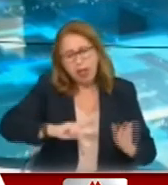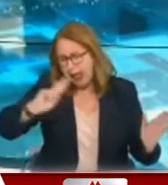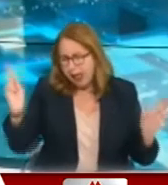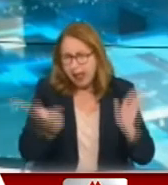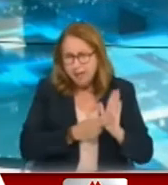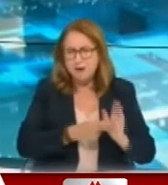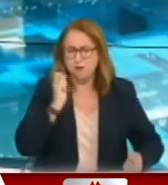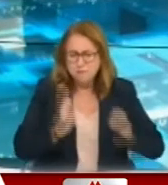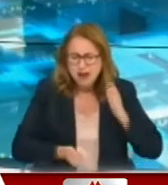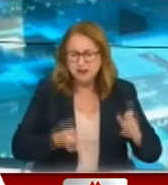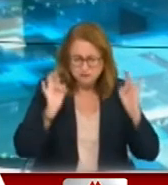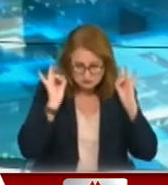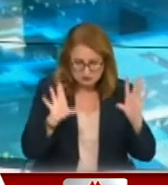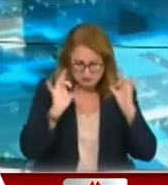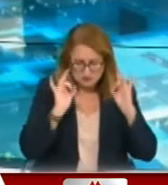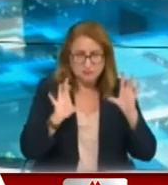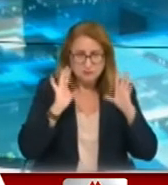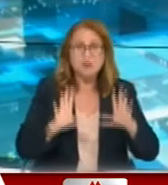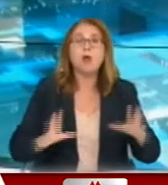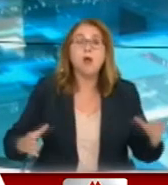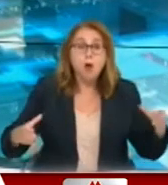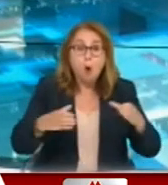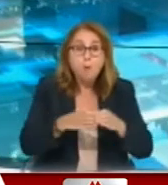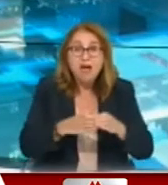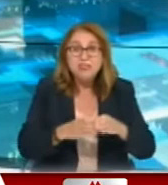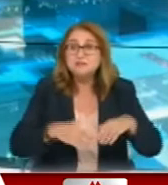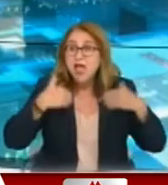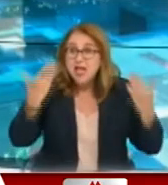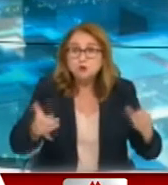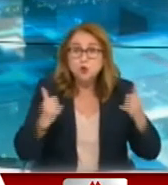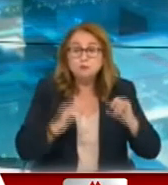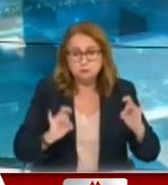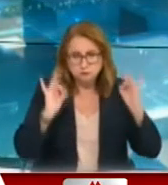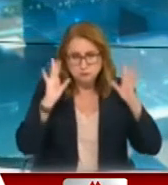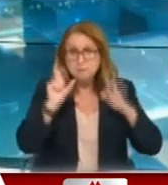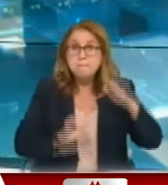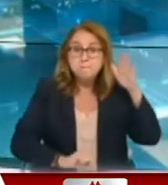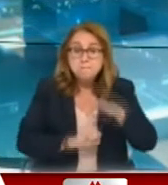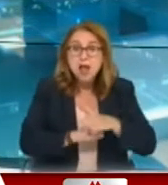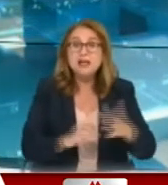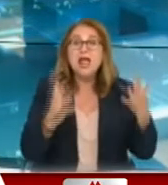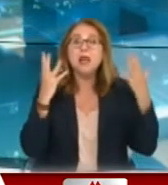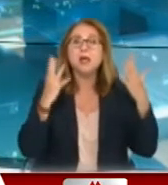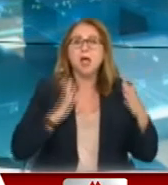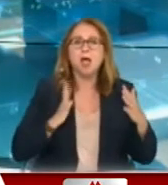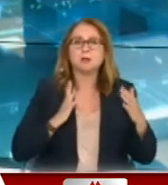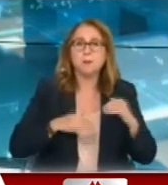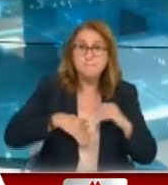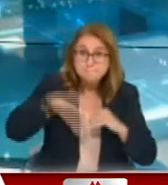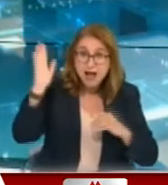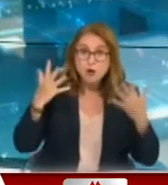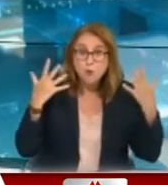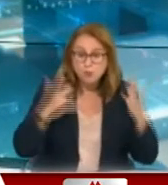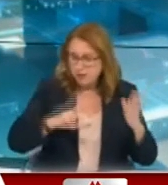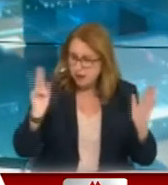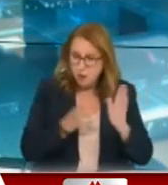είδους συνάθρησης πολιτών άνω των 9 ατόμων για οποιονδήποτε λόγο, τόσο σε δημόσιο όσο και σε ιδιωτικό χώρο. Στους